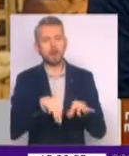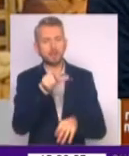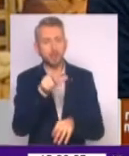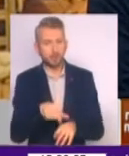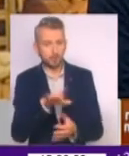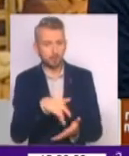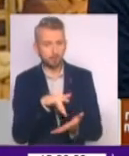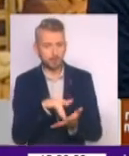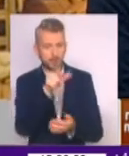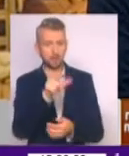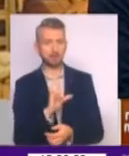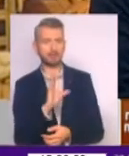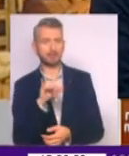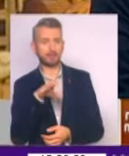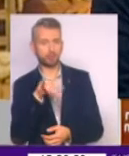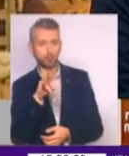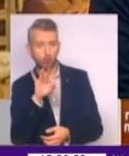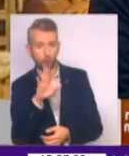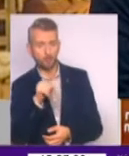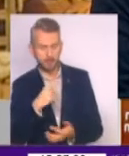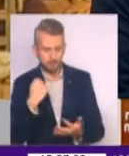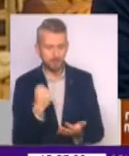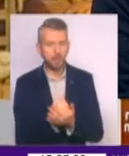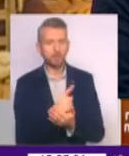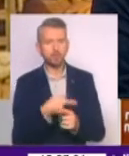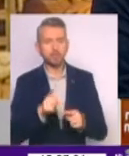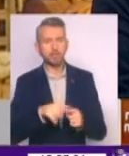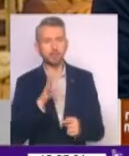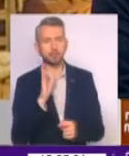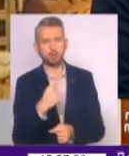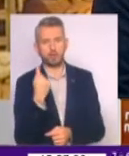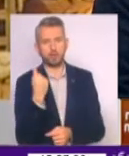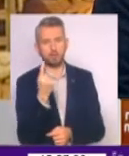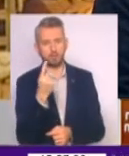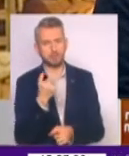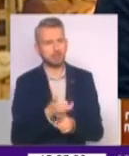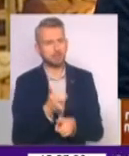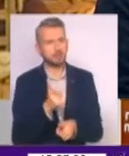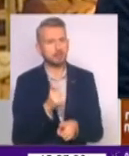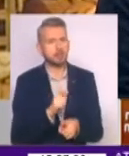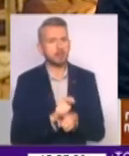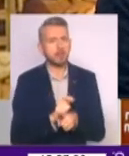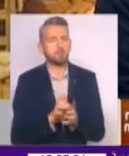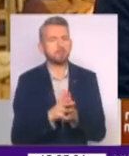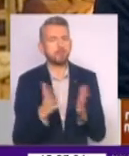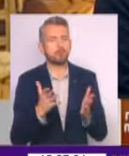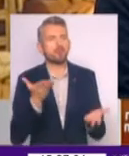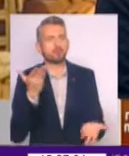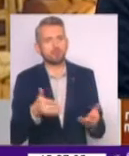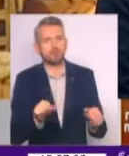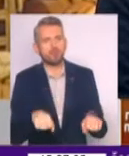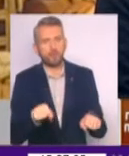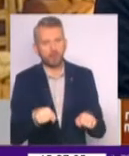паном Свистуновим. І він підтвердив, що це буде одним з найбільш імовірних рішень